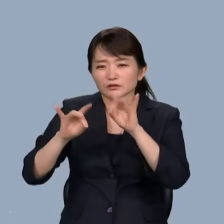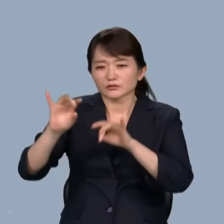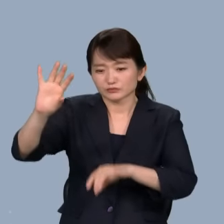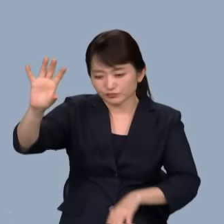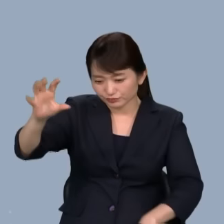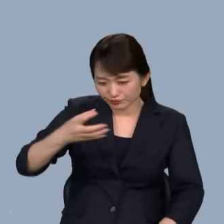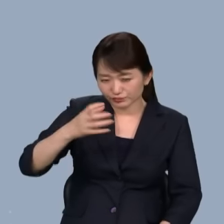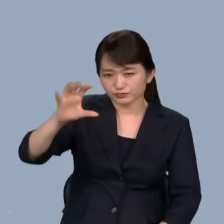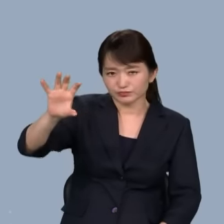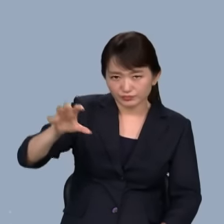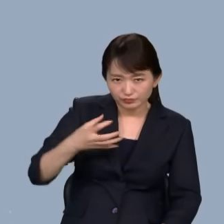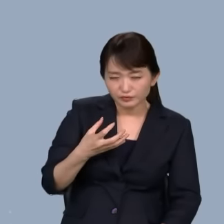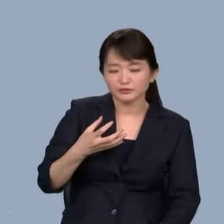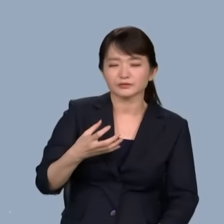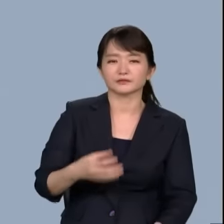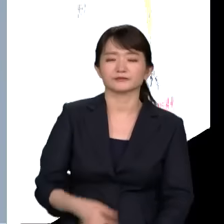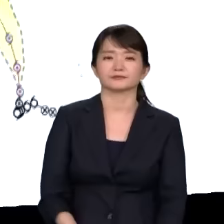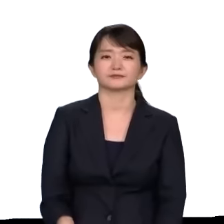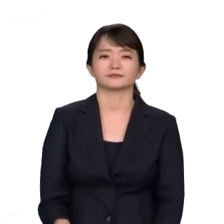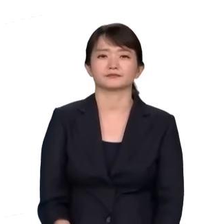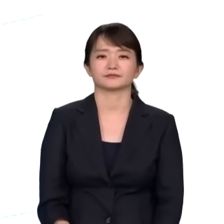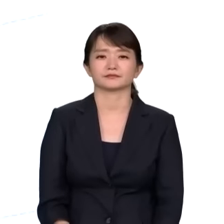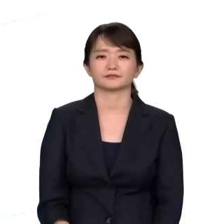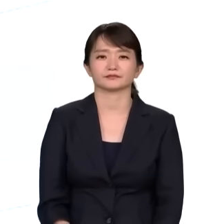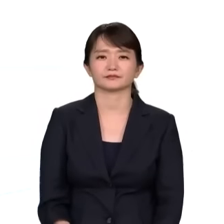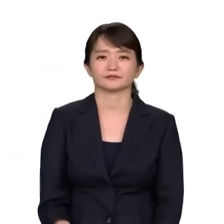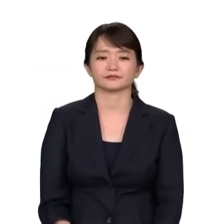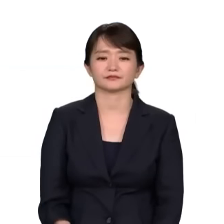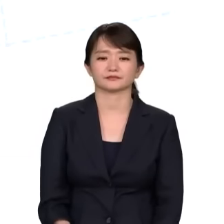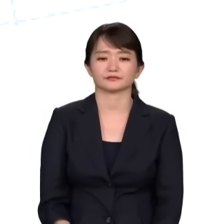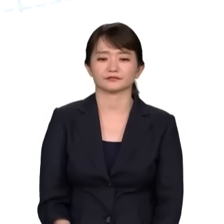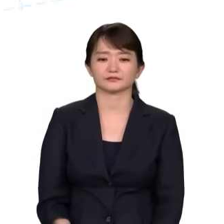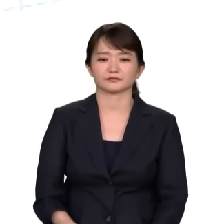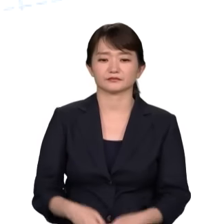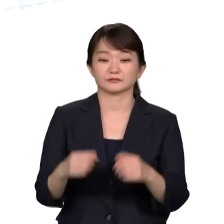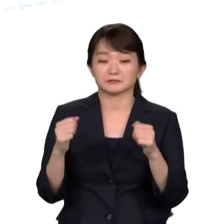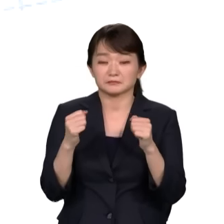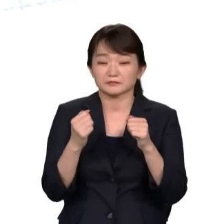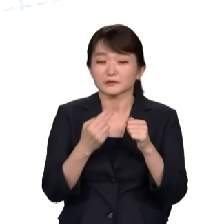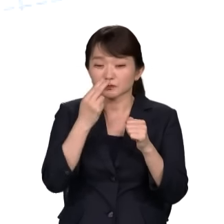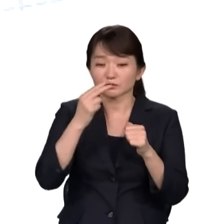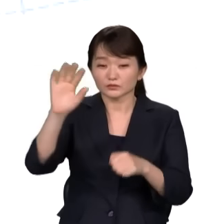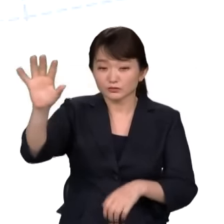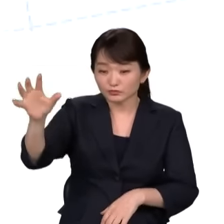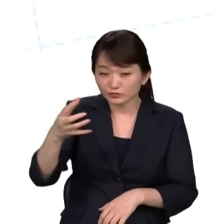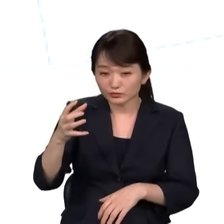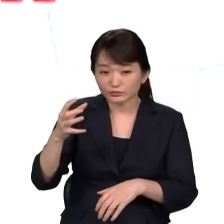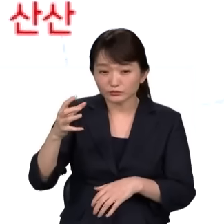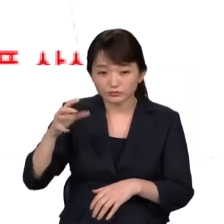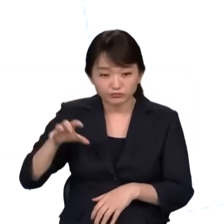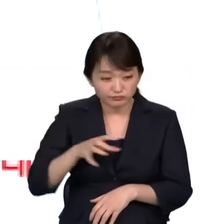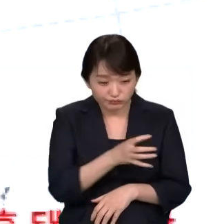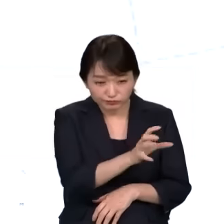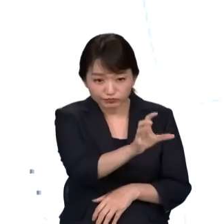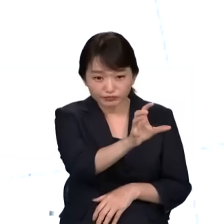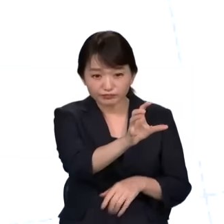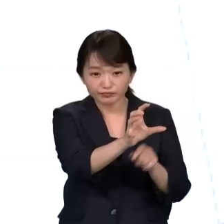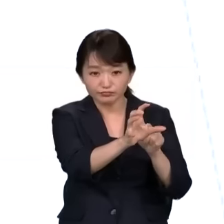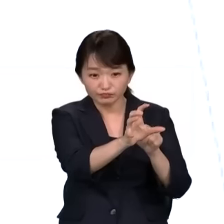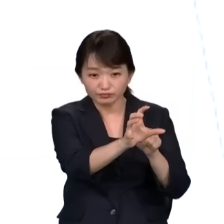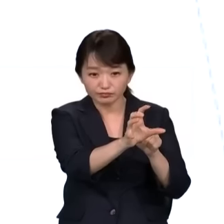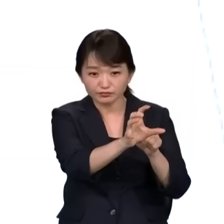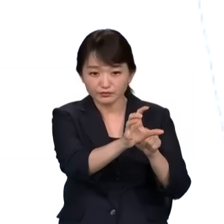쪽으로 더 빨리 끌어내리기 때문입니다. 이게 내가 슬슬 내려오는데 태풍이 동쪽으로 빠져나가면서 대기하층부에서 북동풍이 형성이